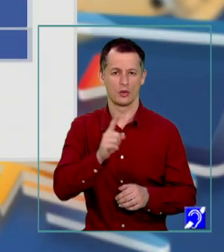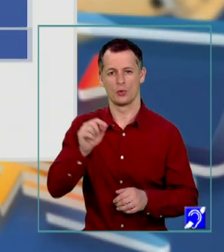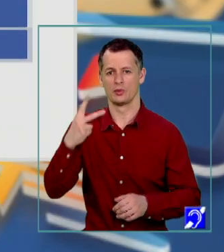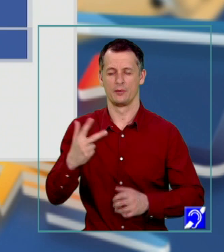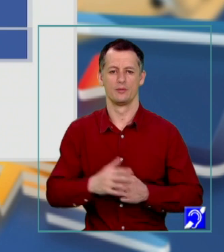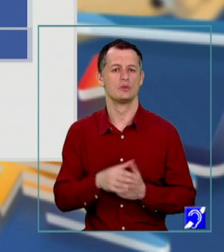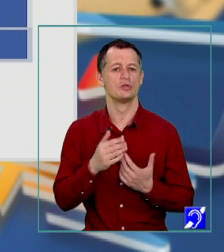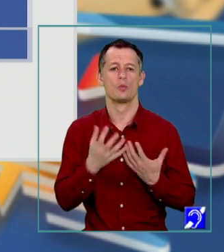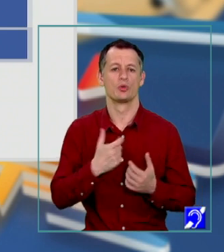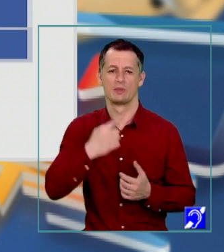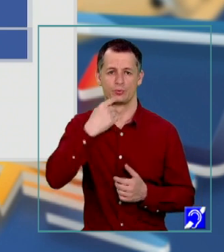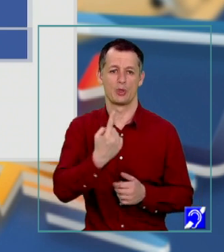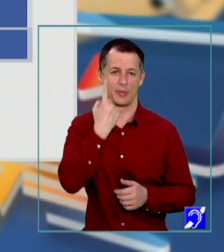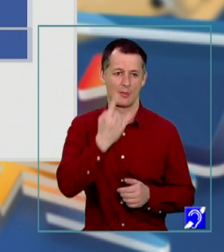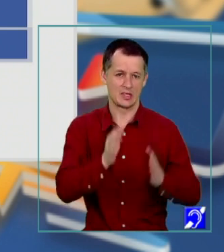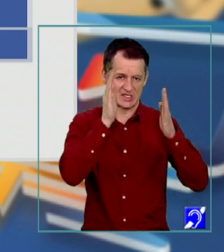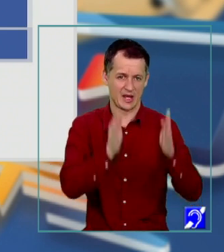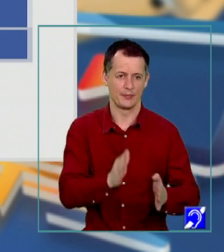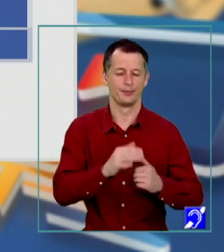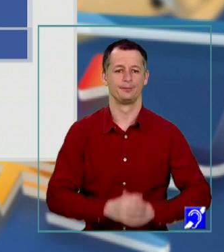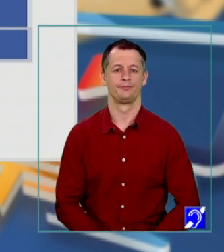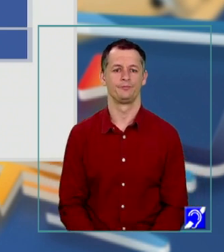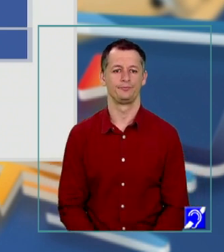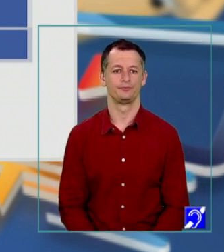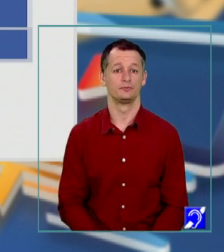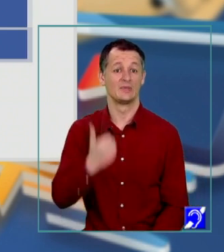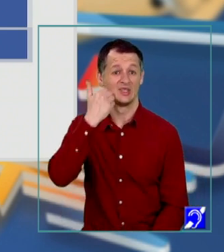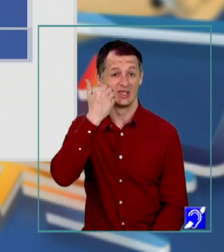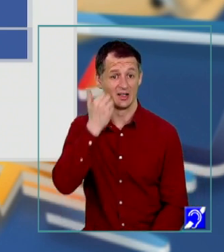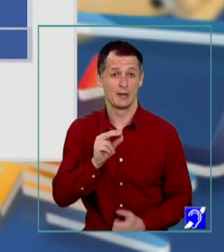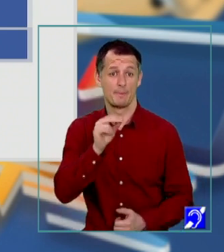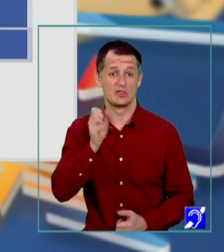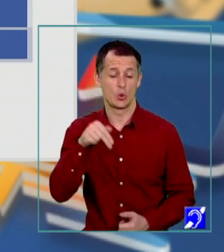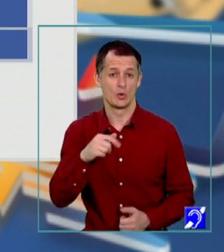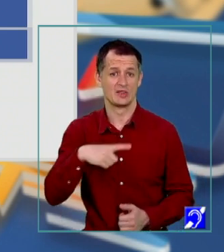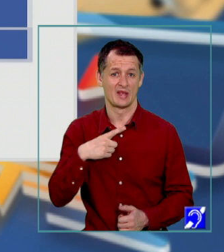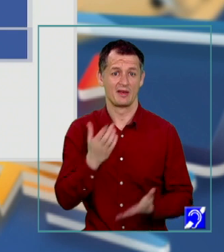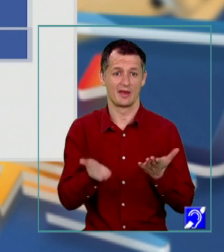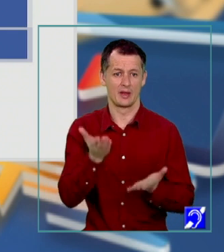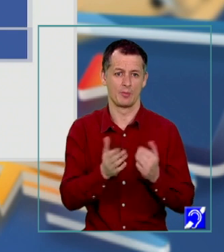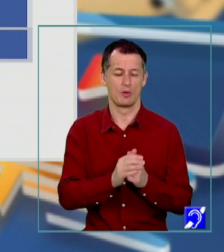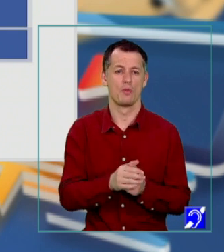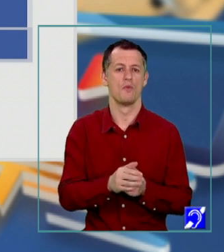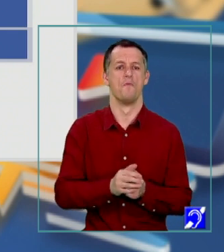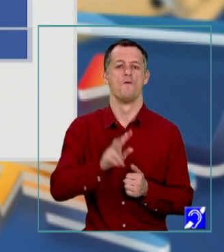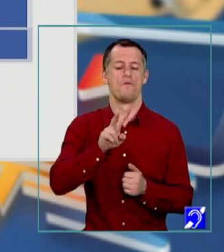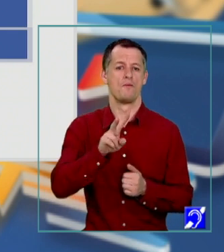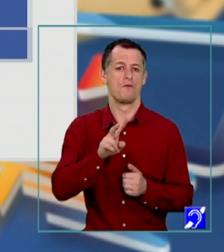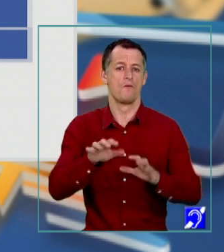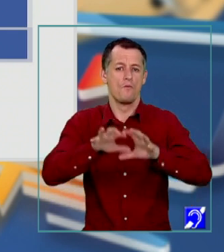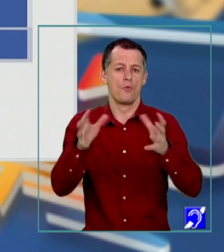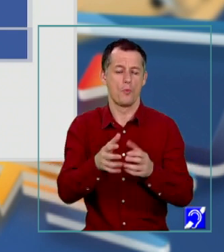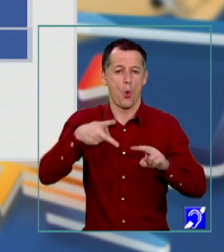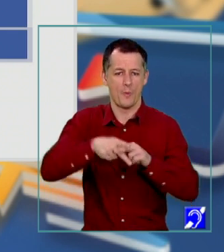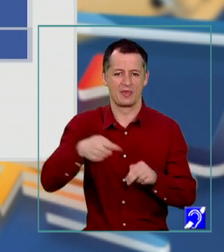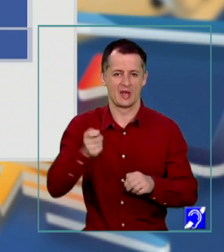putem spune despre prima stare? Când pistonul se află în echilibru, volumul ocupat de gaz este 1